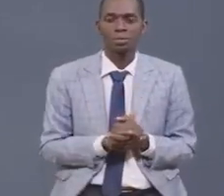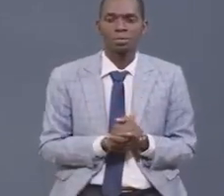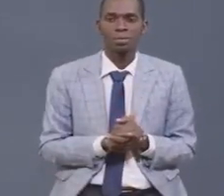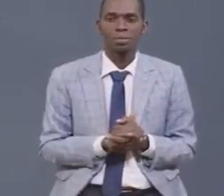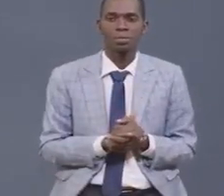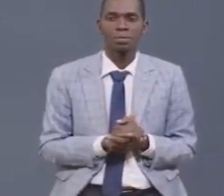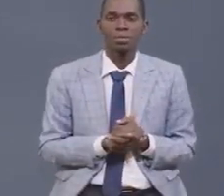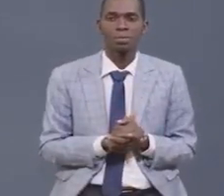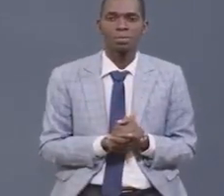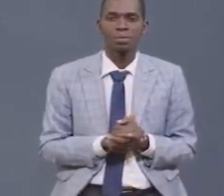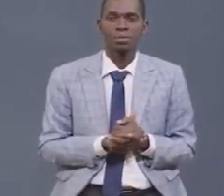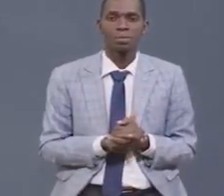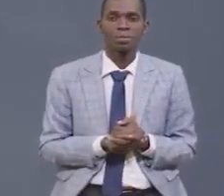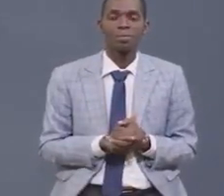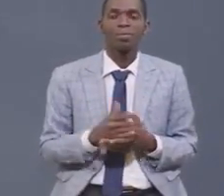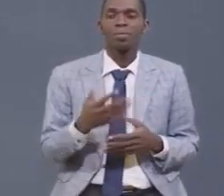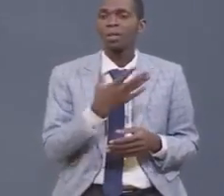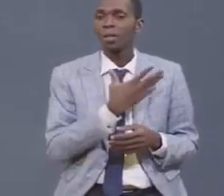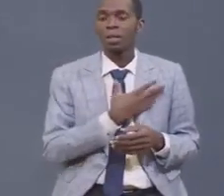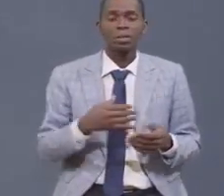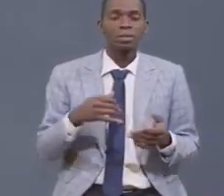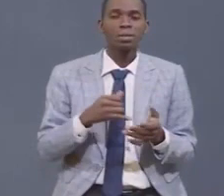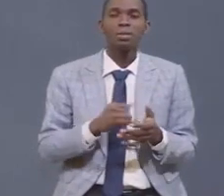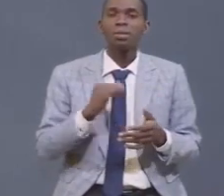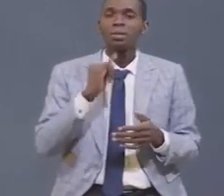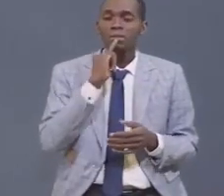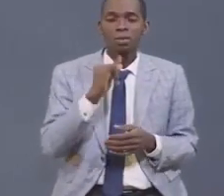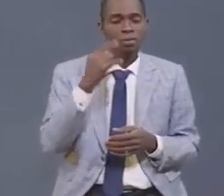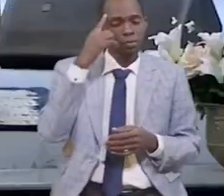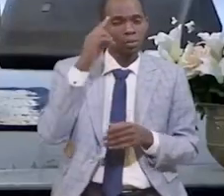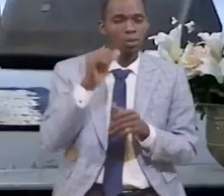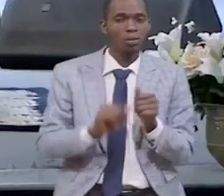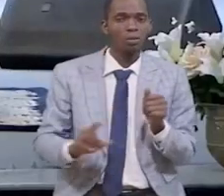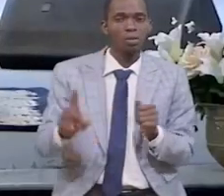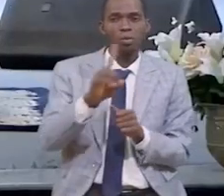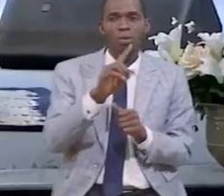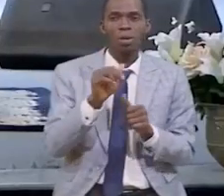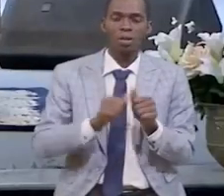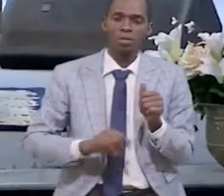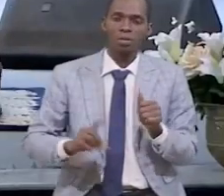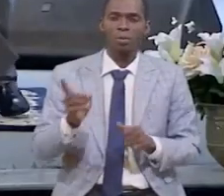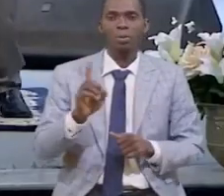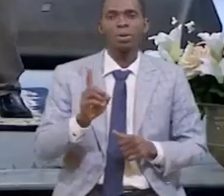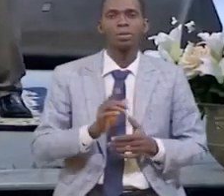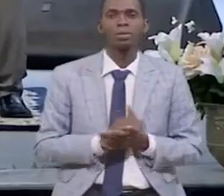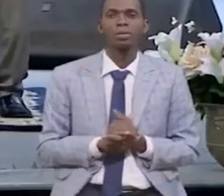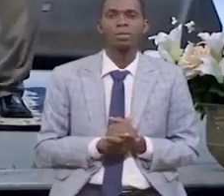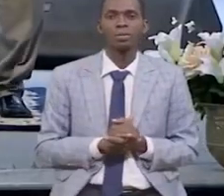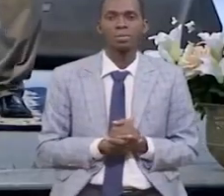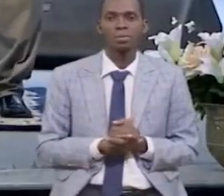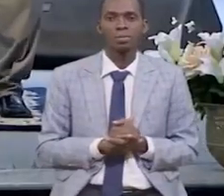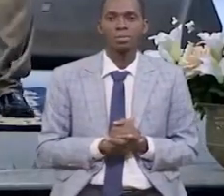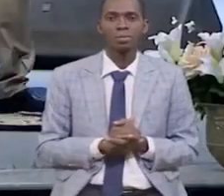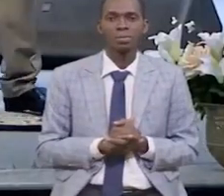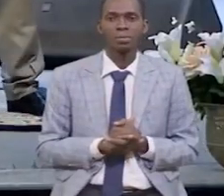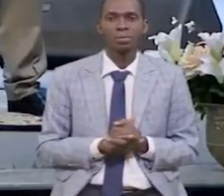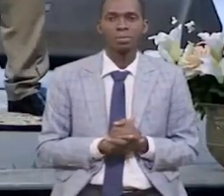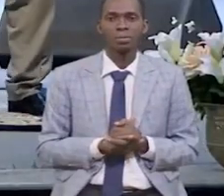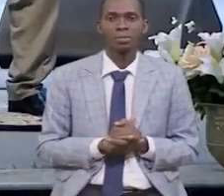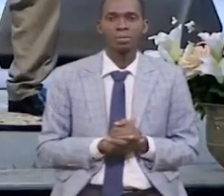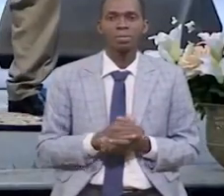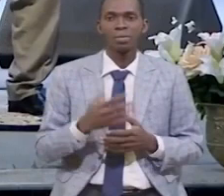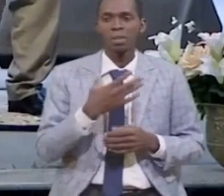చేయబడే పదంగా ఉంటుంది. And applies to everyone everywhere. ప్రతి చోట ప్రతి ఒక్కొక్కరికి వర్తిస్తుంది. And I'm going